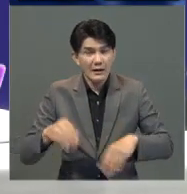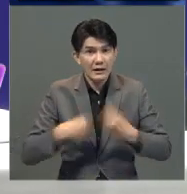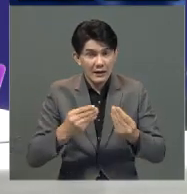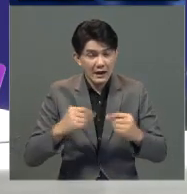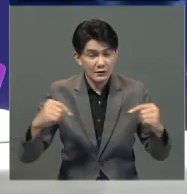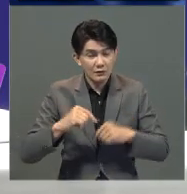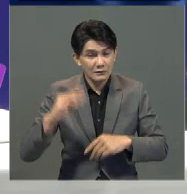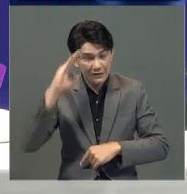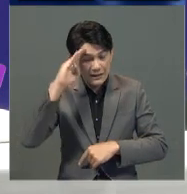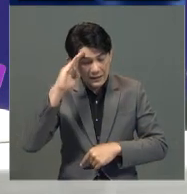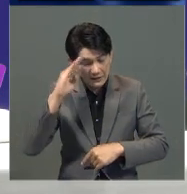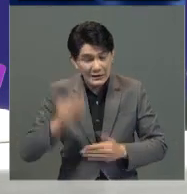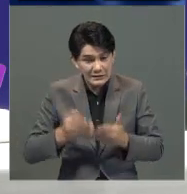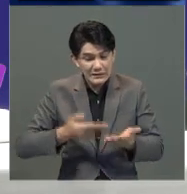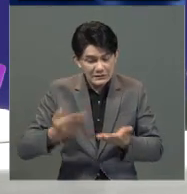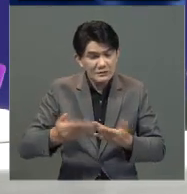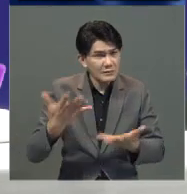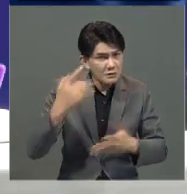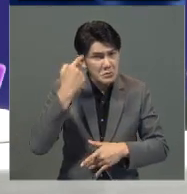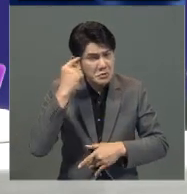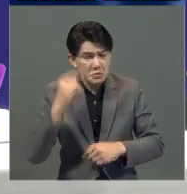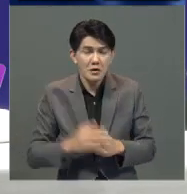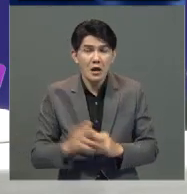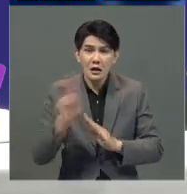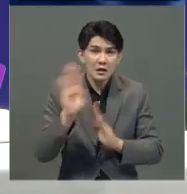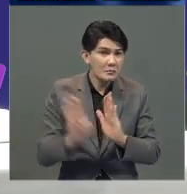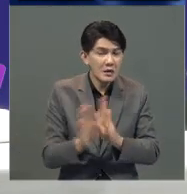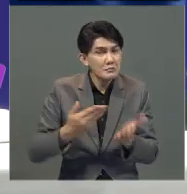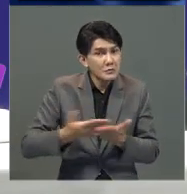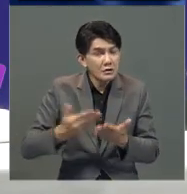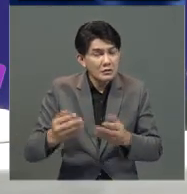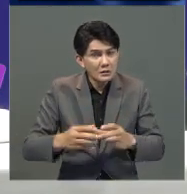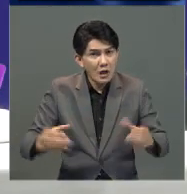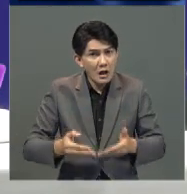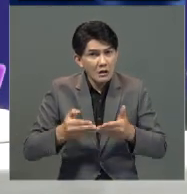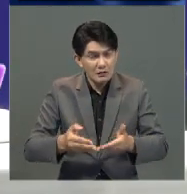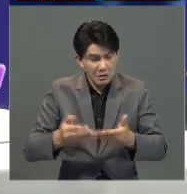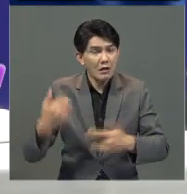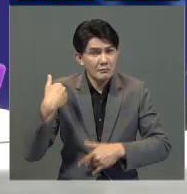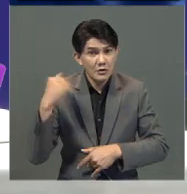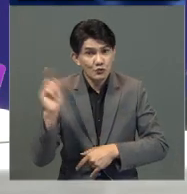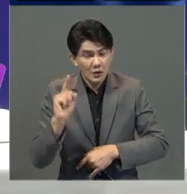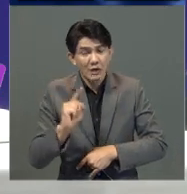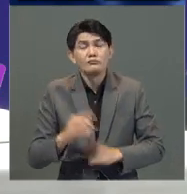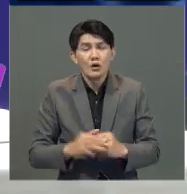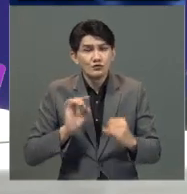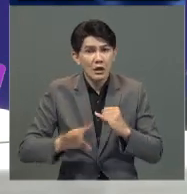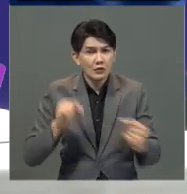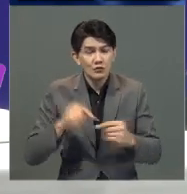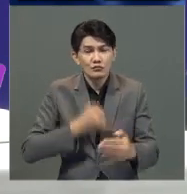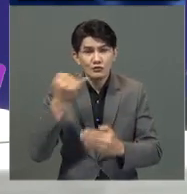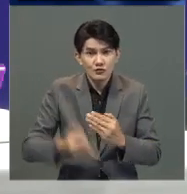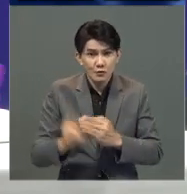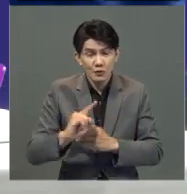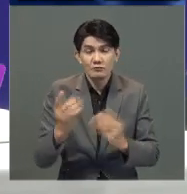ขายเรือดำน้ำให้กองทัพเรือเราไม่ว่ากองทัพจะอ้างใช้ระเบียบใดในการจัดซื้อเรือดำน้ำแบบจีทูจีแต่สุดท้ายก็